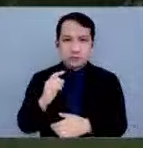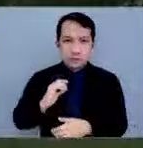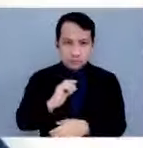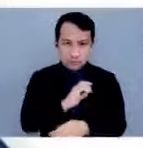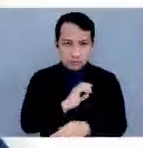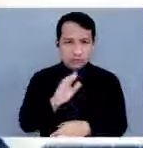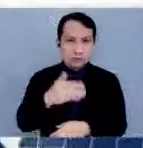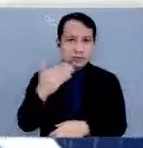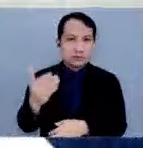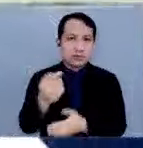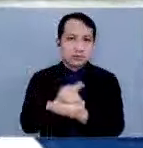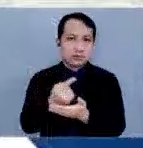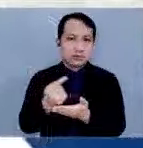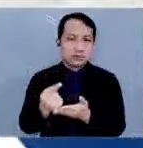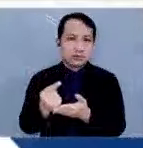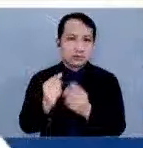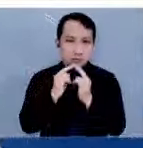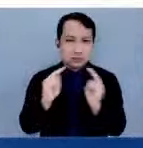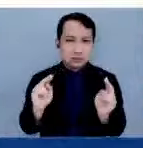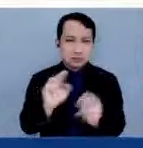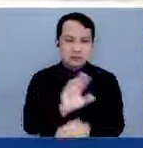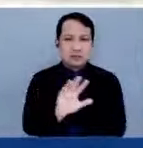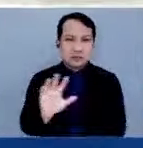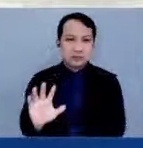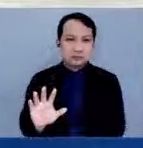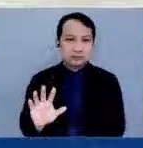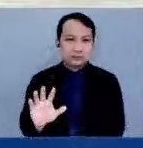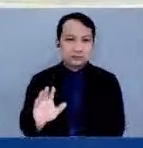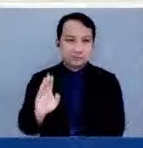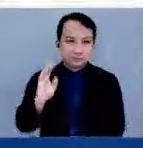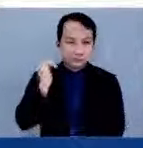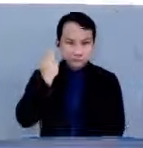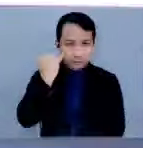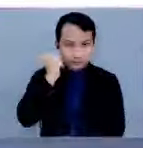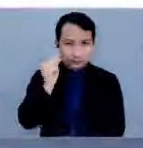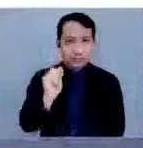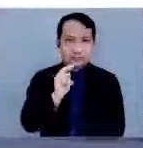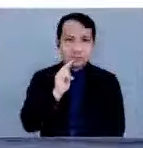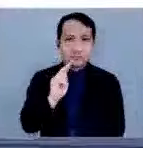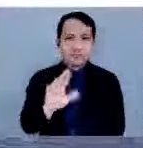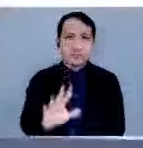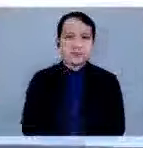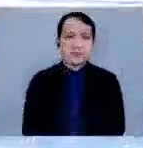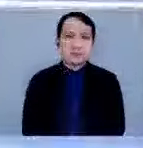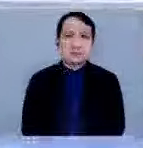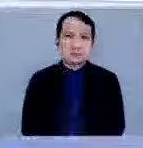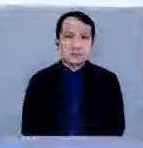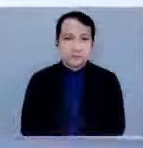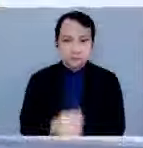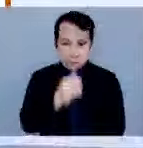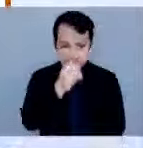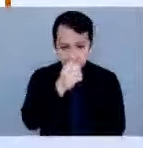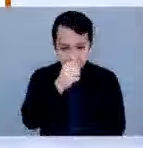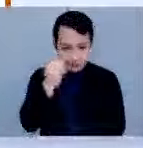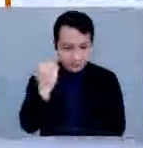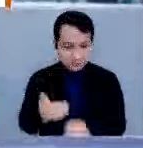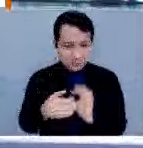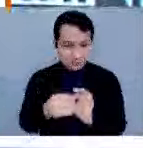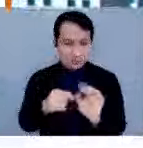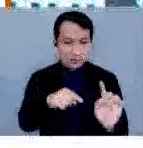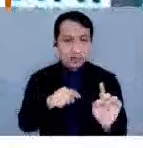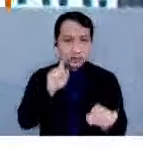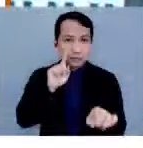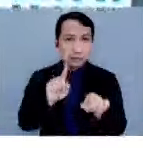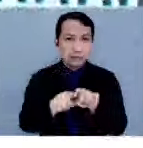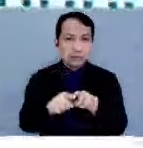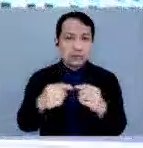na linggo. Nagbabalita mula sa Frontline, Jan Arua, News 5. Patay ng matagpuan ang magkapatid na minor